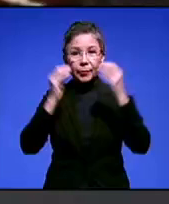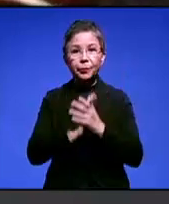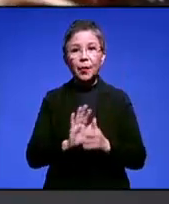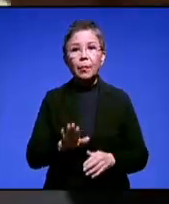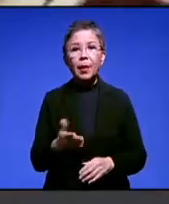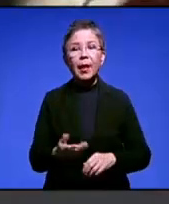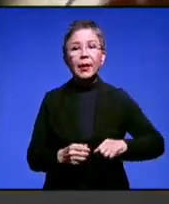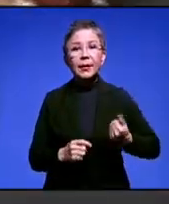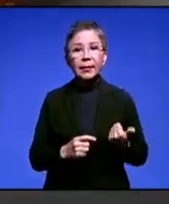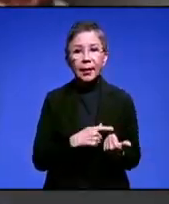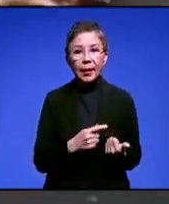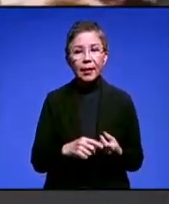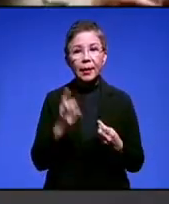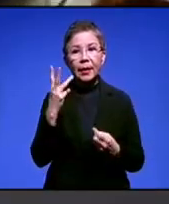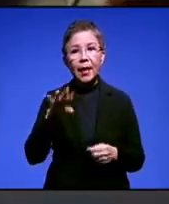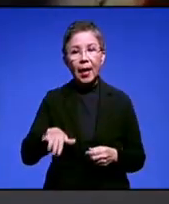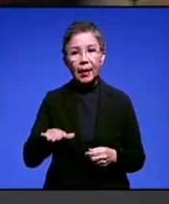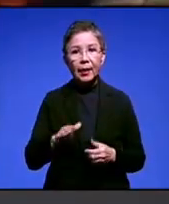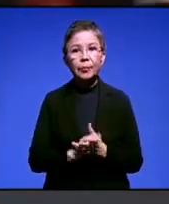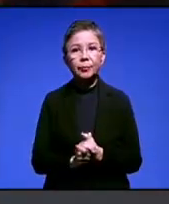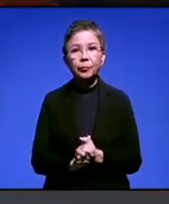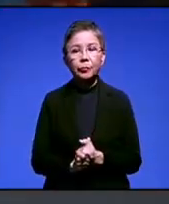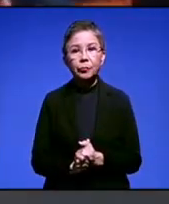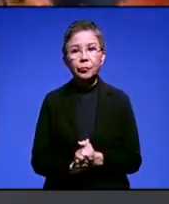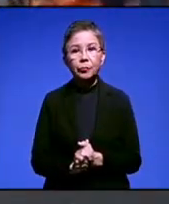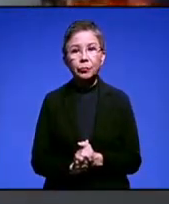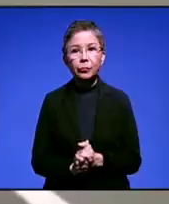meninggalkan istri dan tiga orang anak